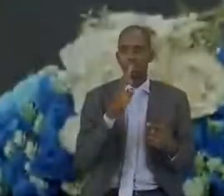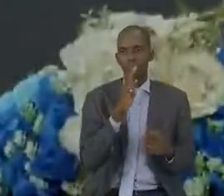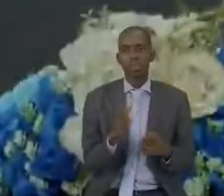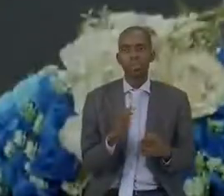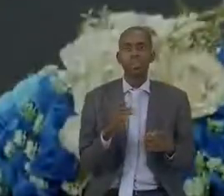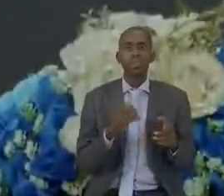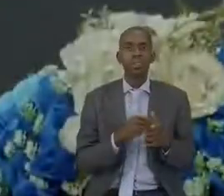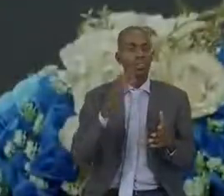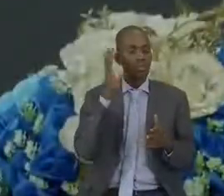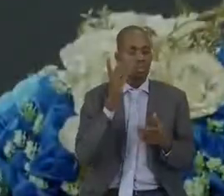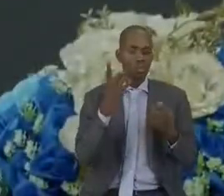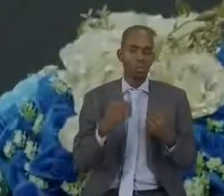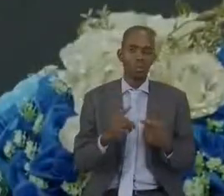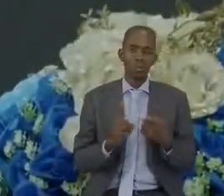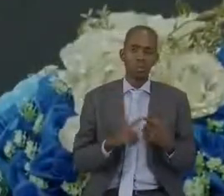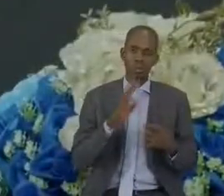Ça s'accomplira.